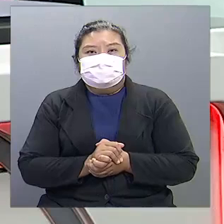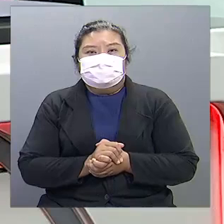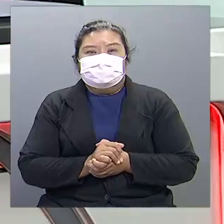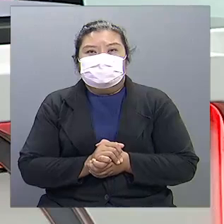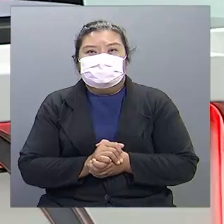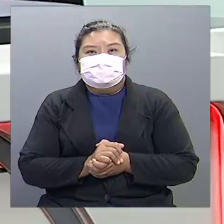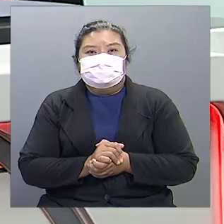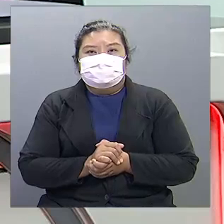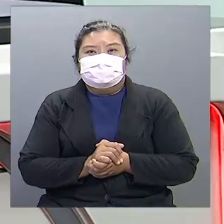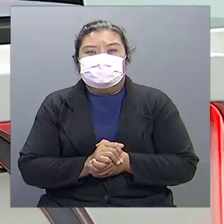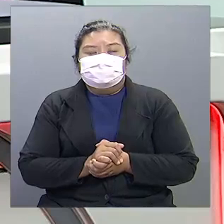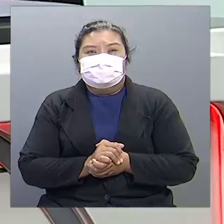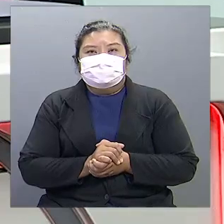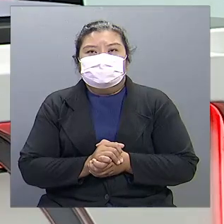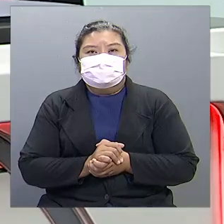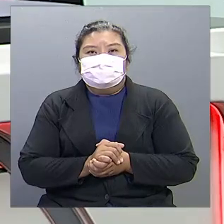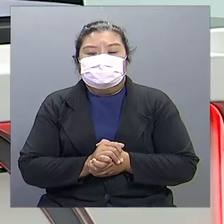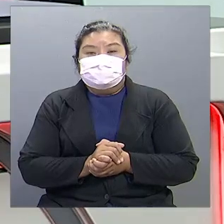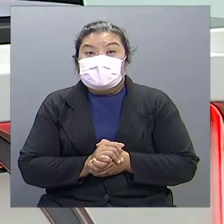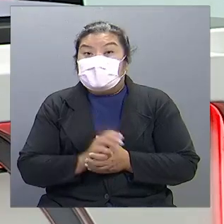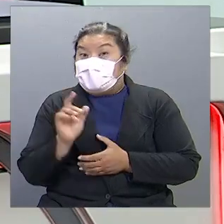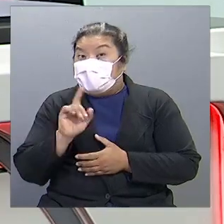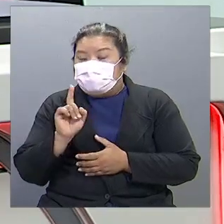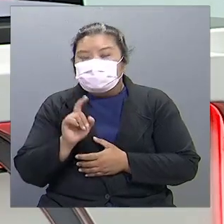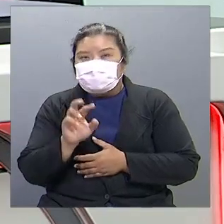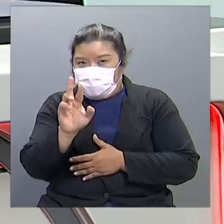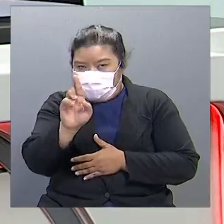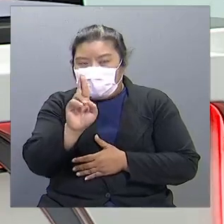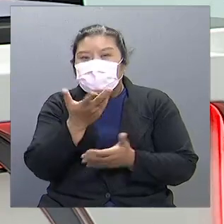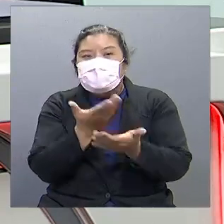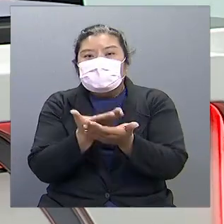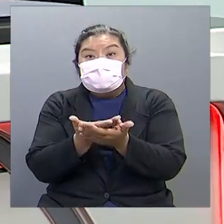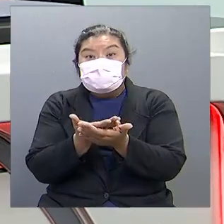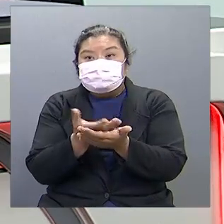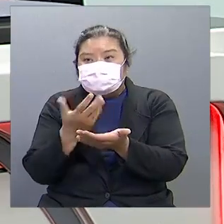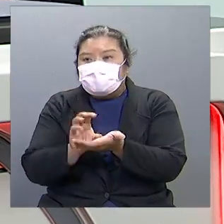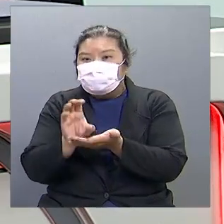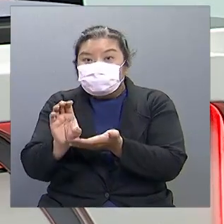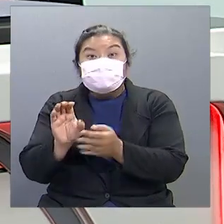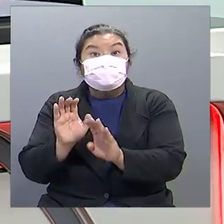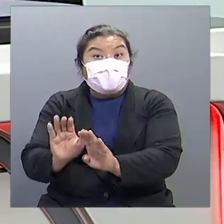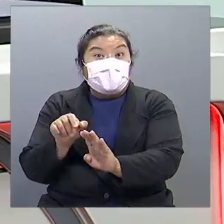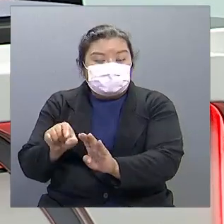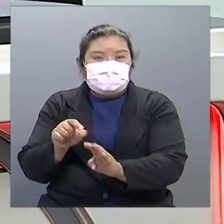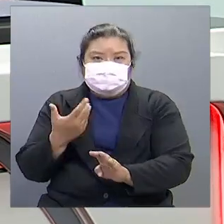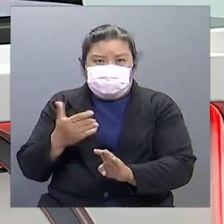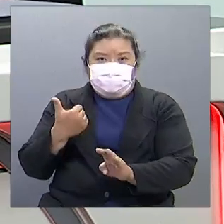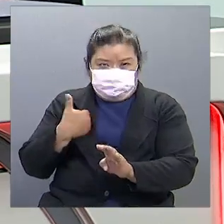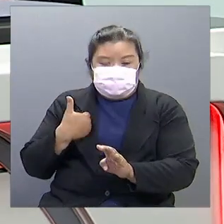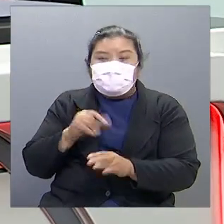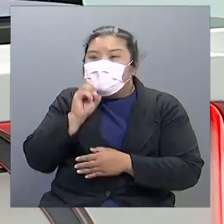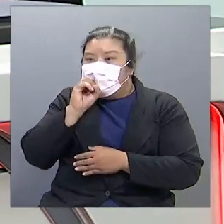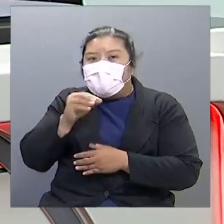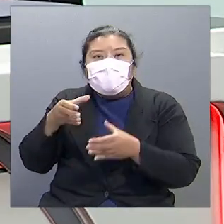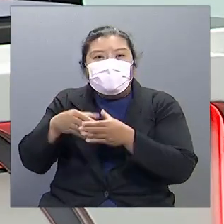ังคงมีความเสี่ยงนะคะสำหรับคนที่มาชักชวนให้ฝากเงินไปลงทุนล่าสุดเนี่ยมีกลุ่มผู้เสียหายไปร้องทุกข์ที่กองบังคับการปราบปราม